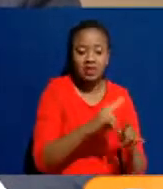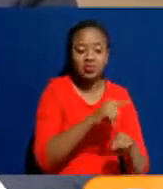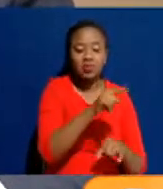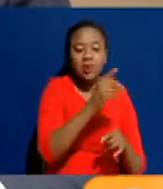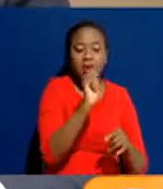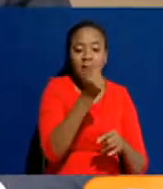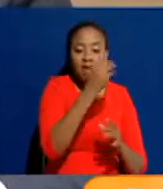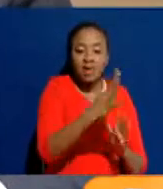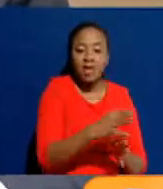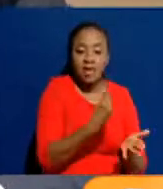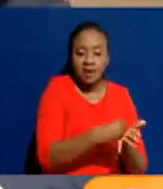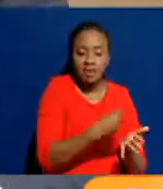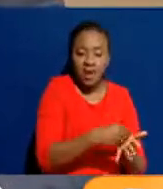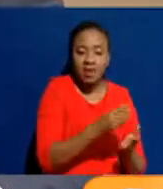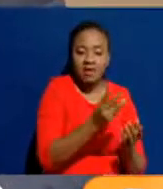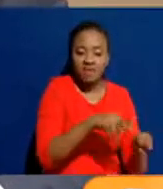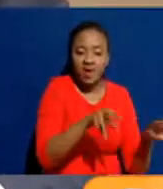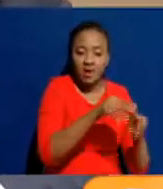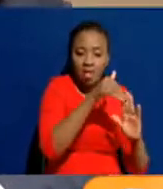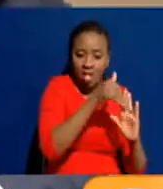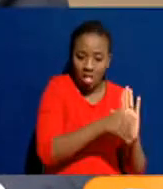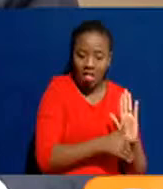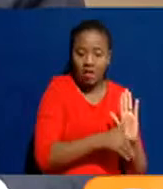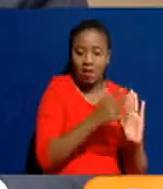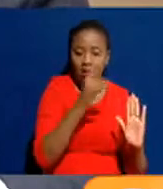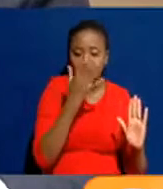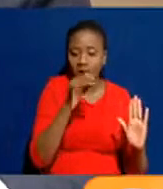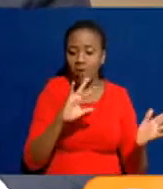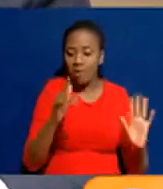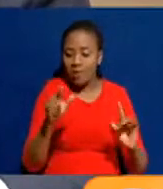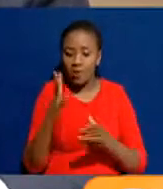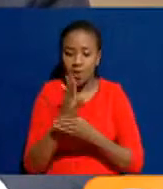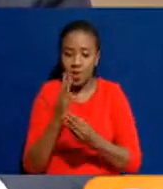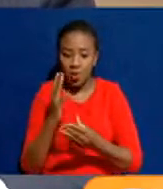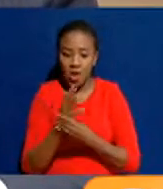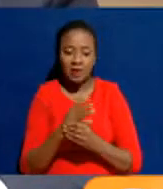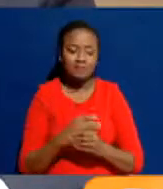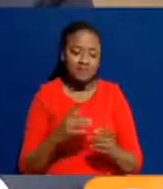value against USD na Kenya Power inalipa pale na USD,